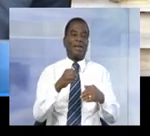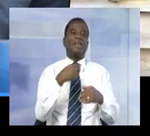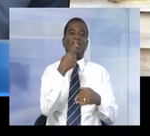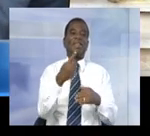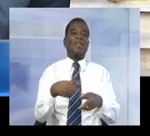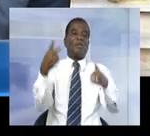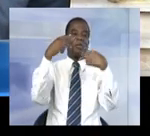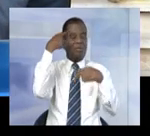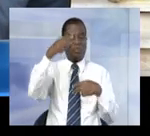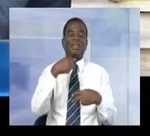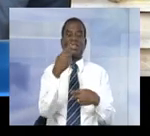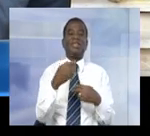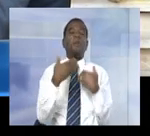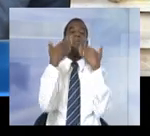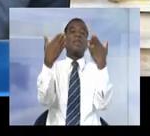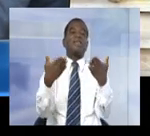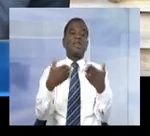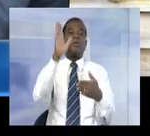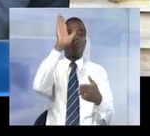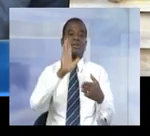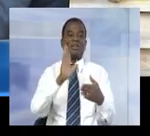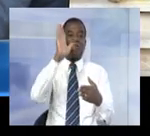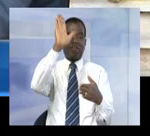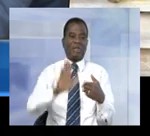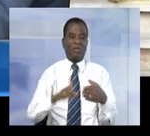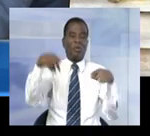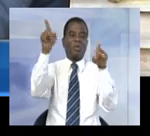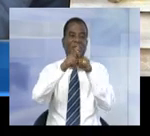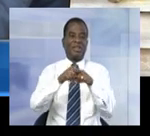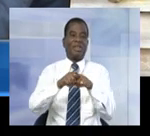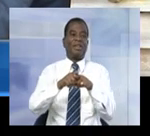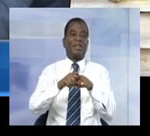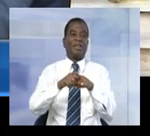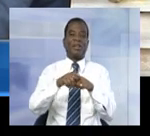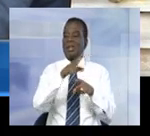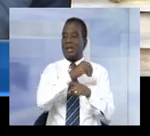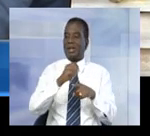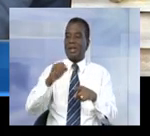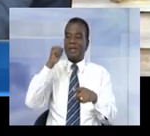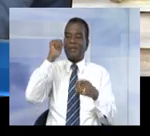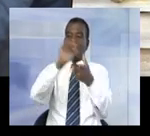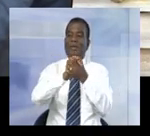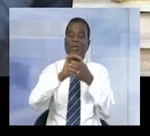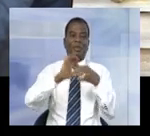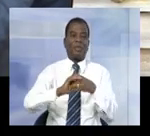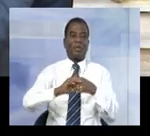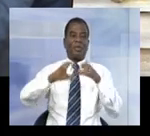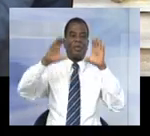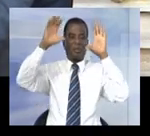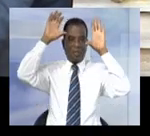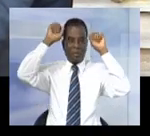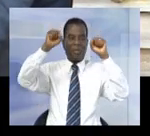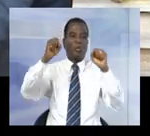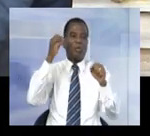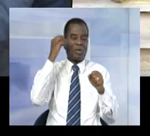République béninoise, et à vous-même, président. À la première dame, à la famille,